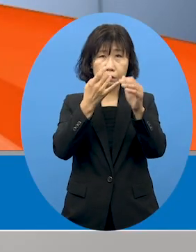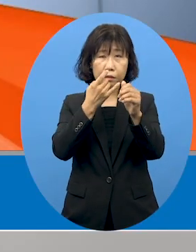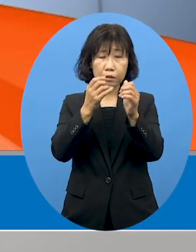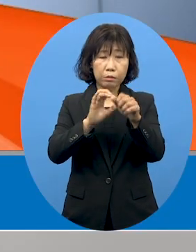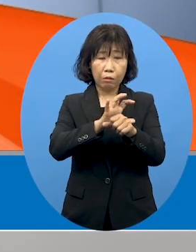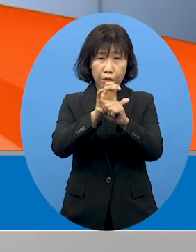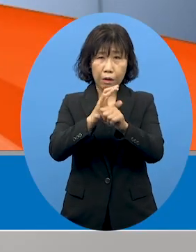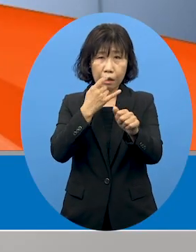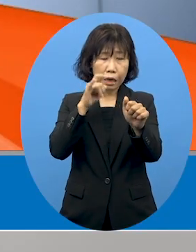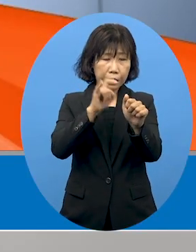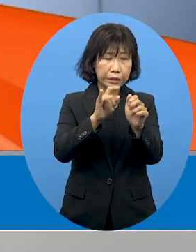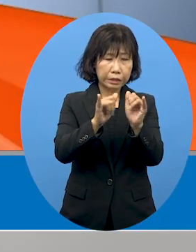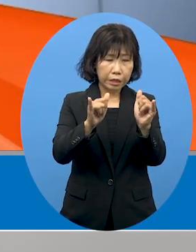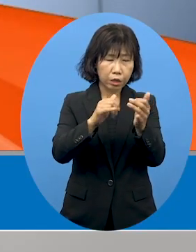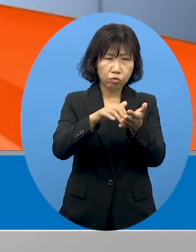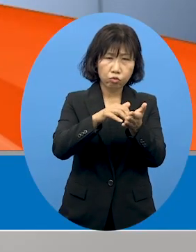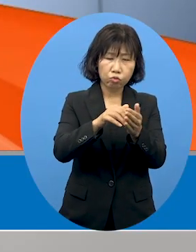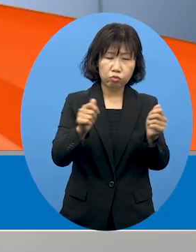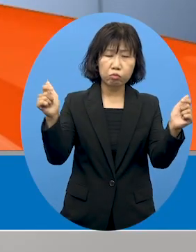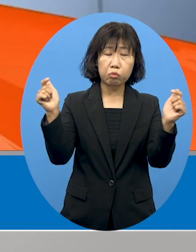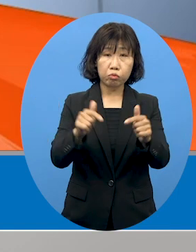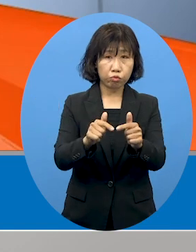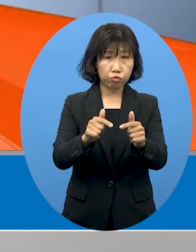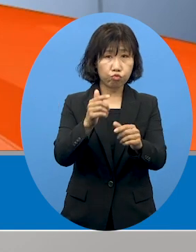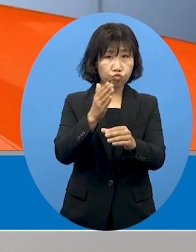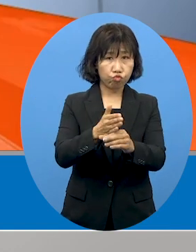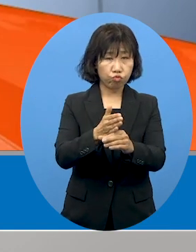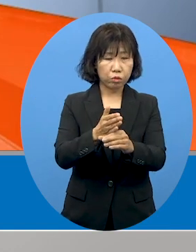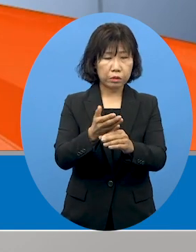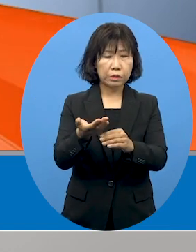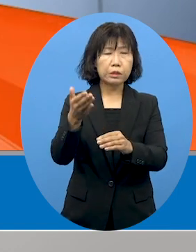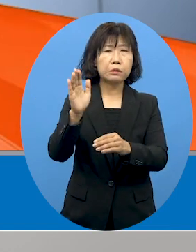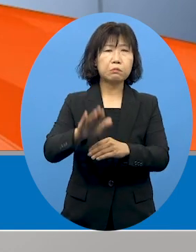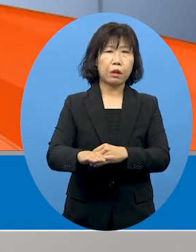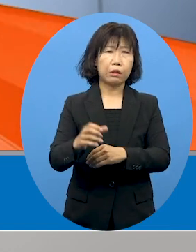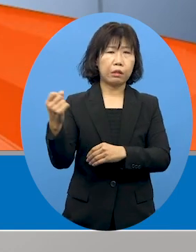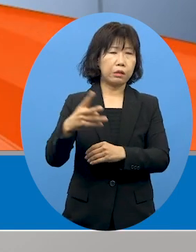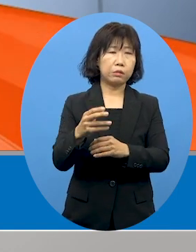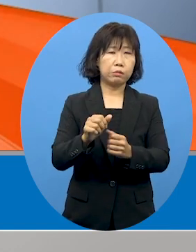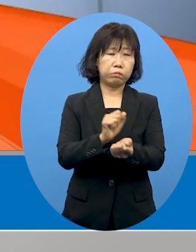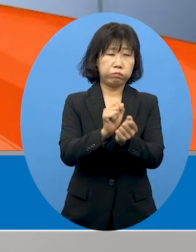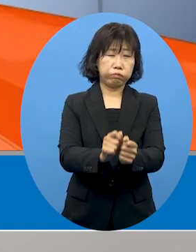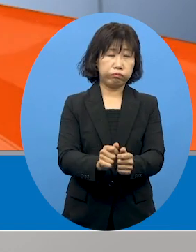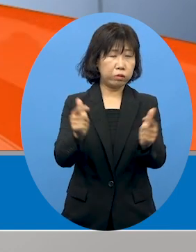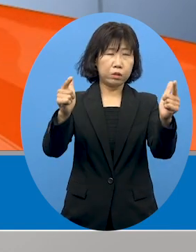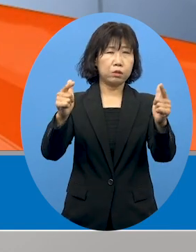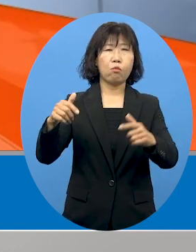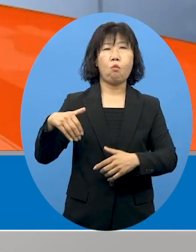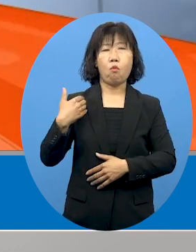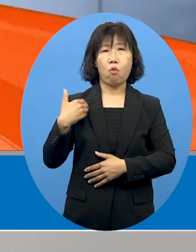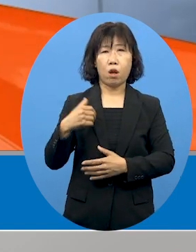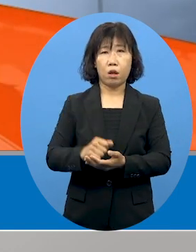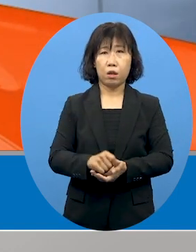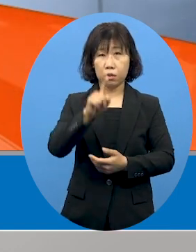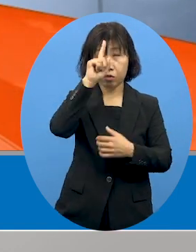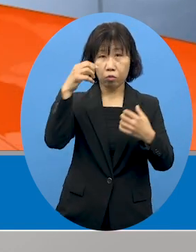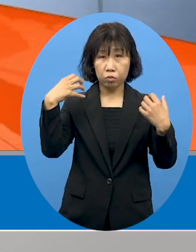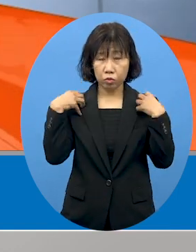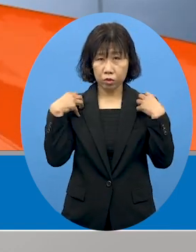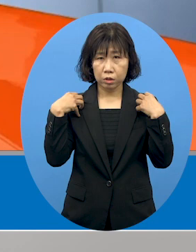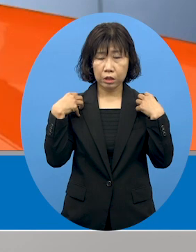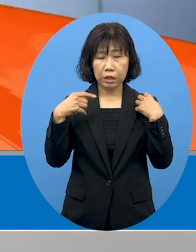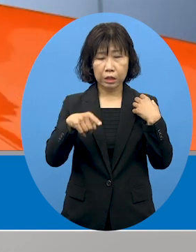신규 확진 자수가 감소추세를 보이고 있지만 언제 다시 대규모 집단 감염이 발생할 지 모르는 아슬아슬한 상황입니다